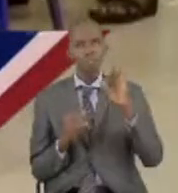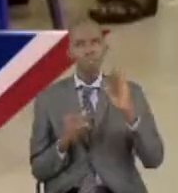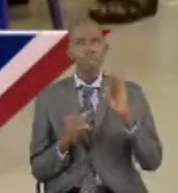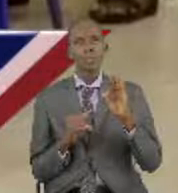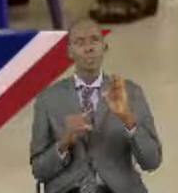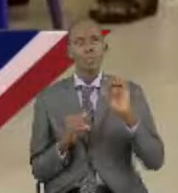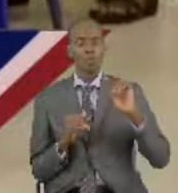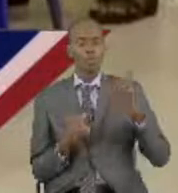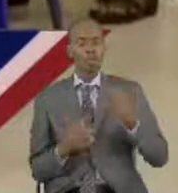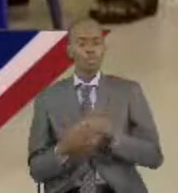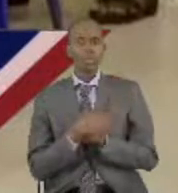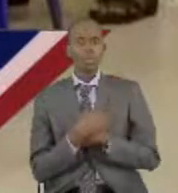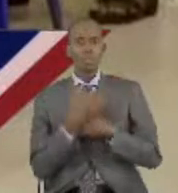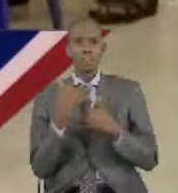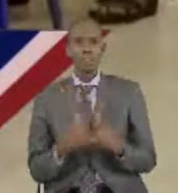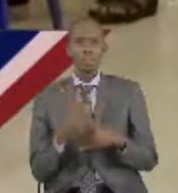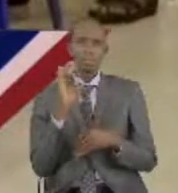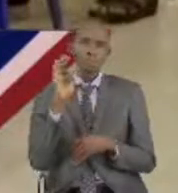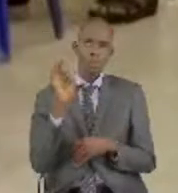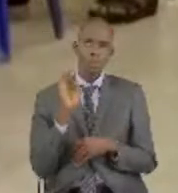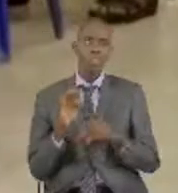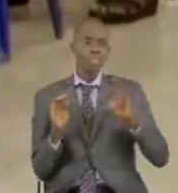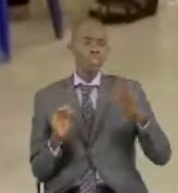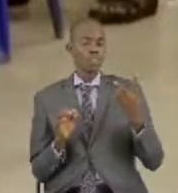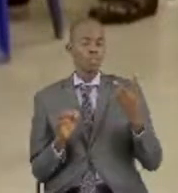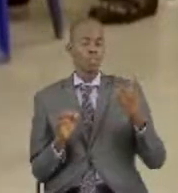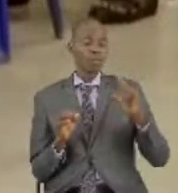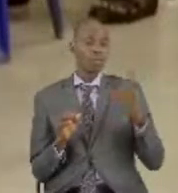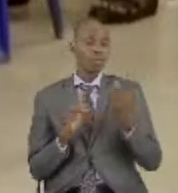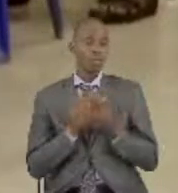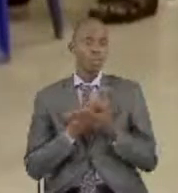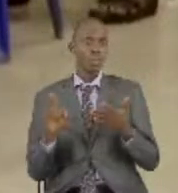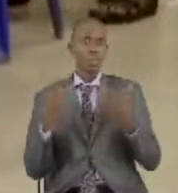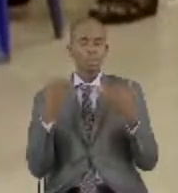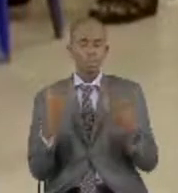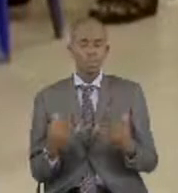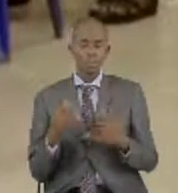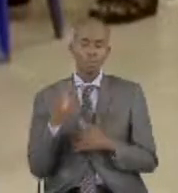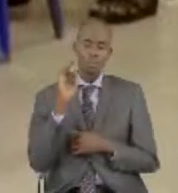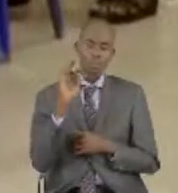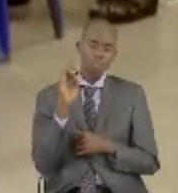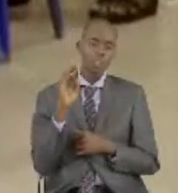de détruire. Maintenant, il prêche. Maintenant, avant, il prêche.